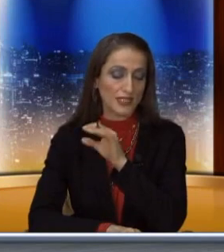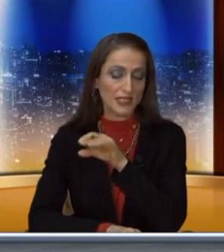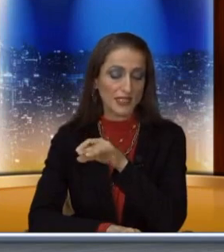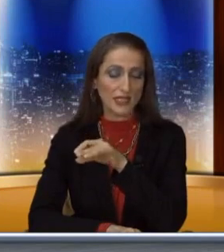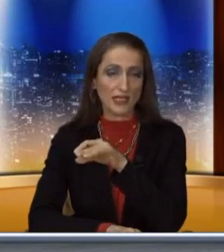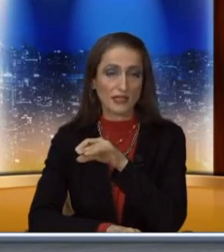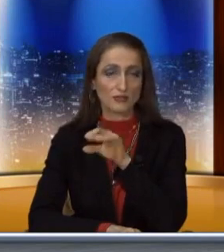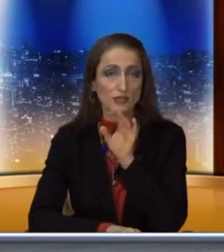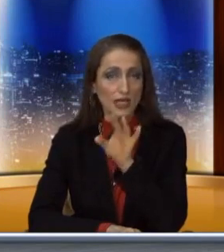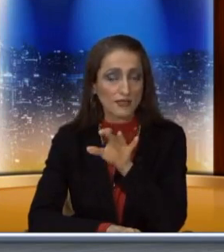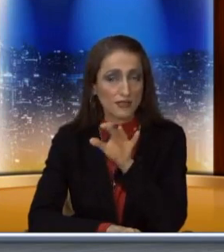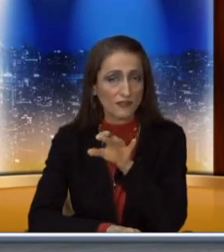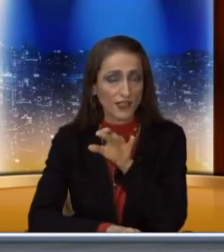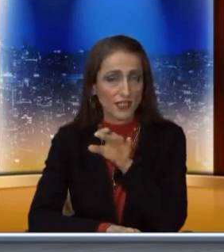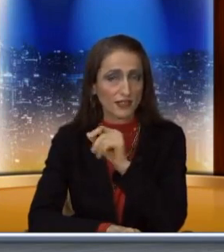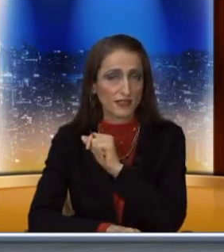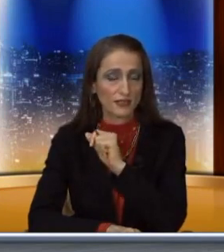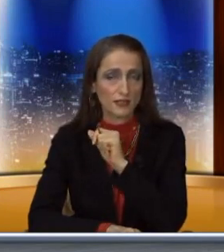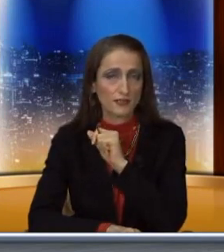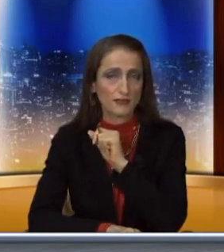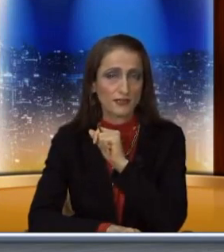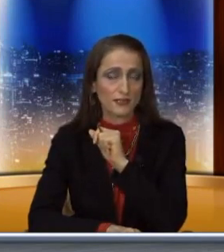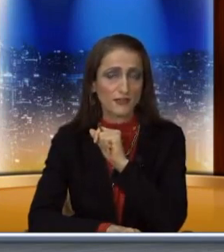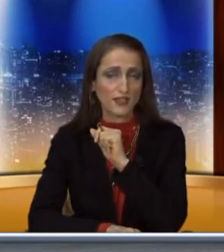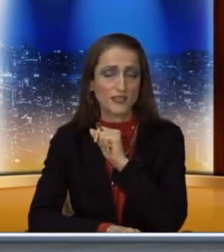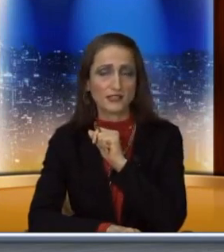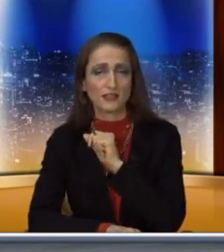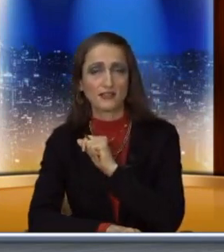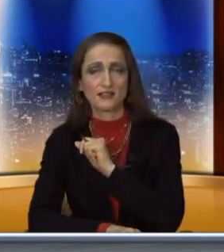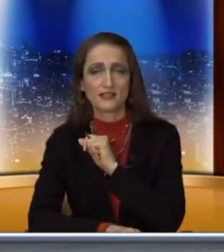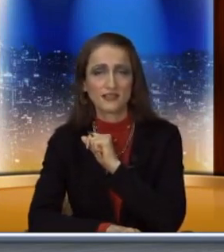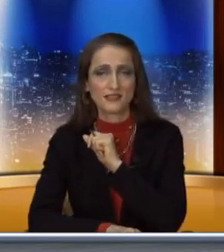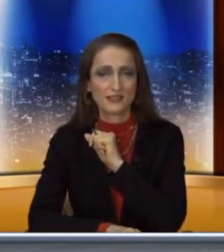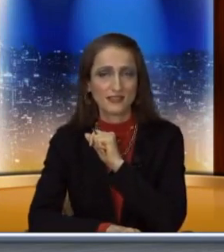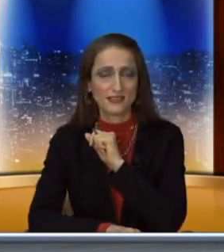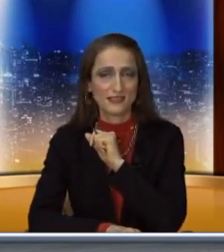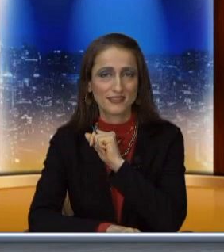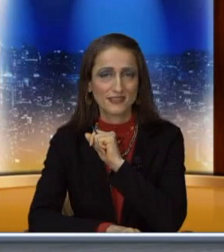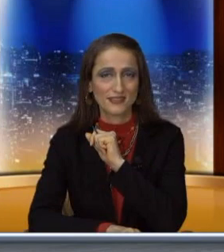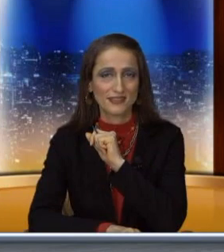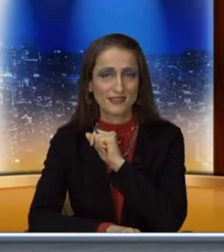أو مدنية تساند الفريق؟ تفضل أستاذ.